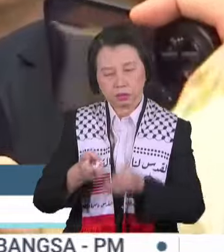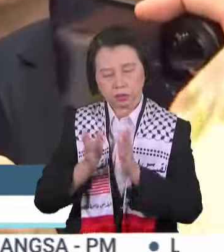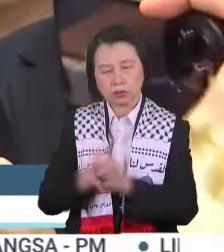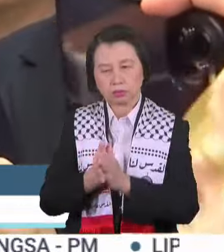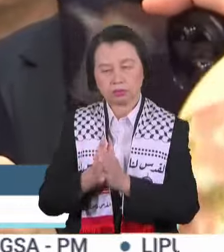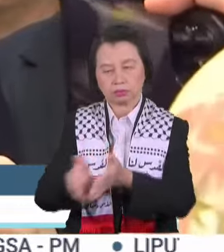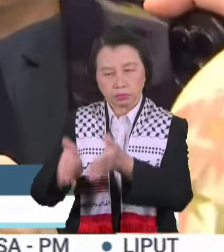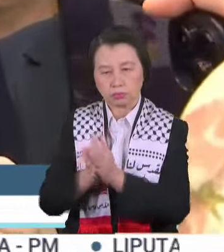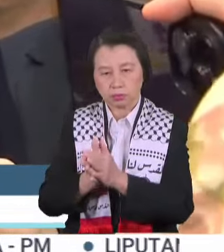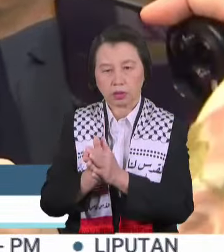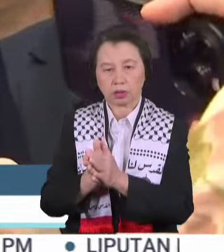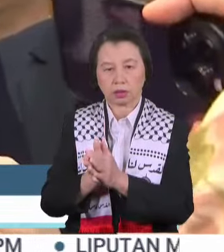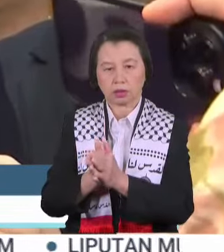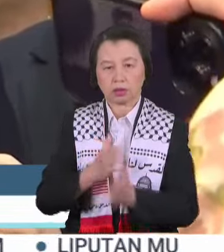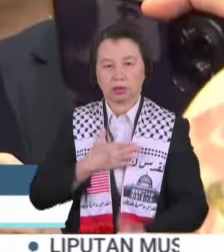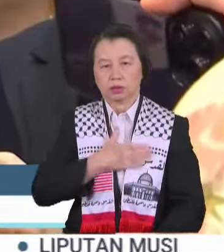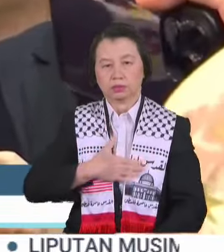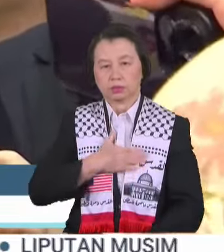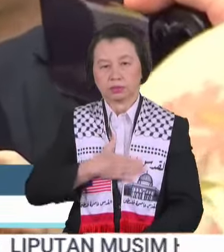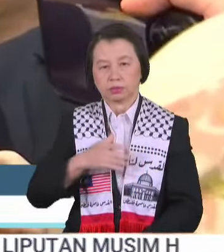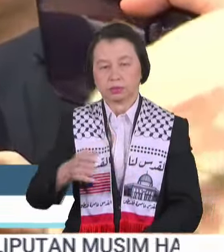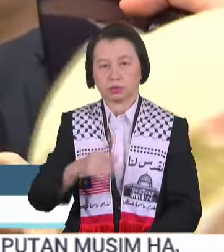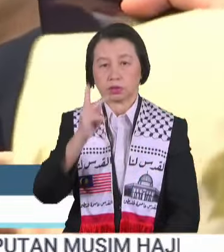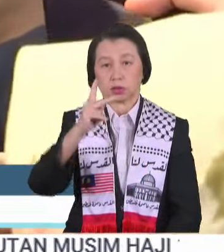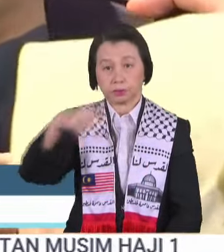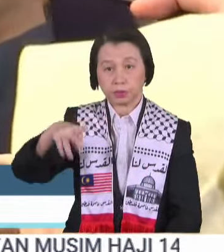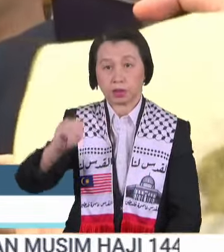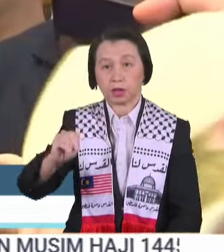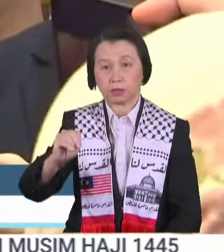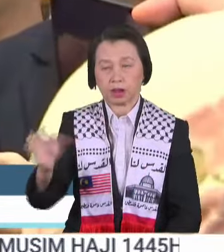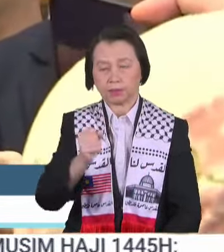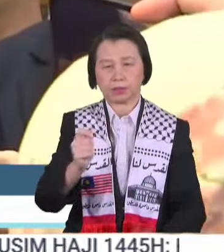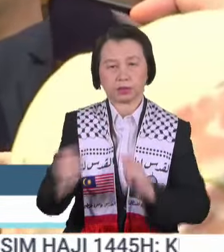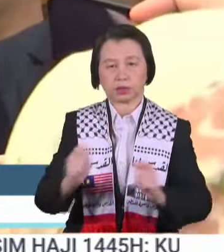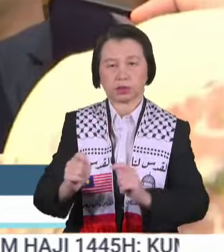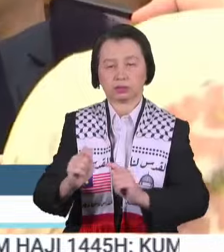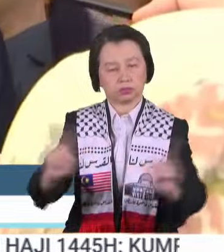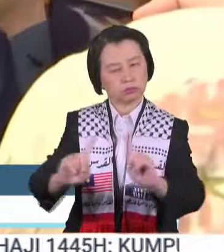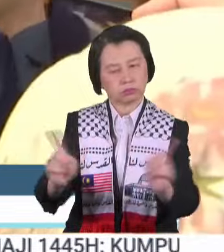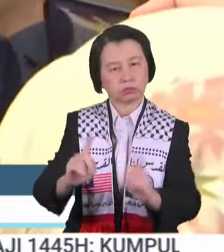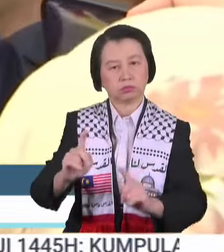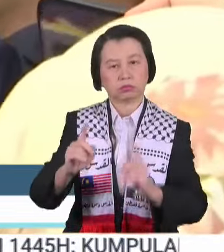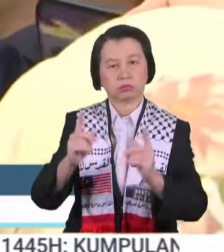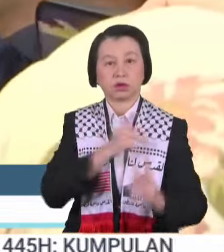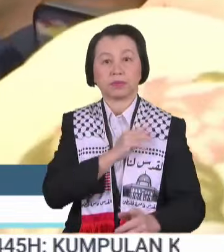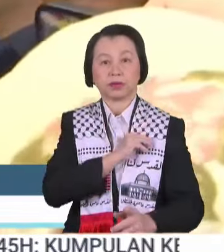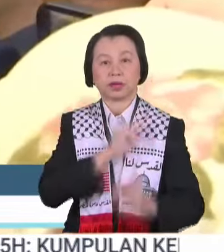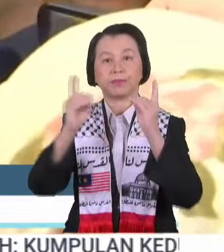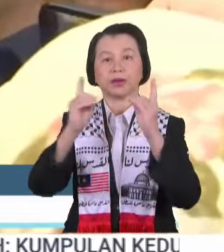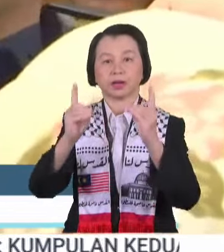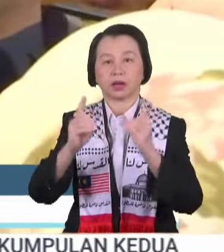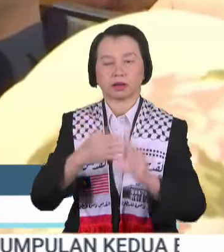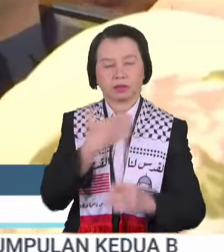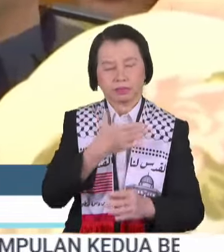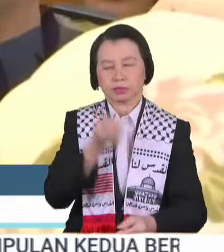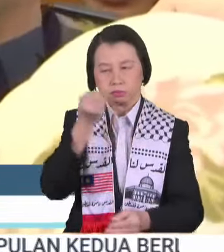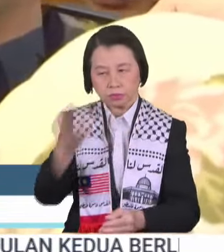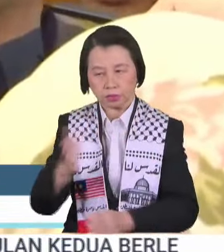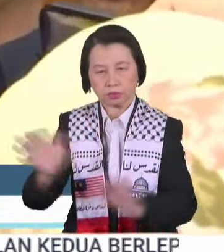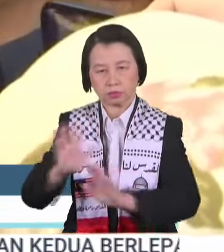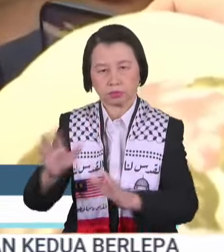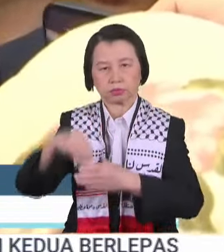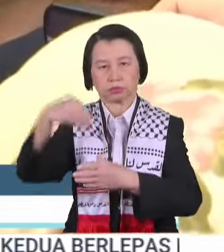menggesa supaya guru besar dan KPM mengambil tindakan supaya tidak mengizinkan pelajar-pelajar membuat aktiviti di